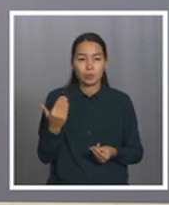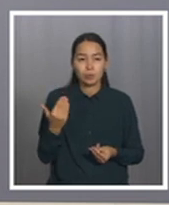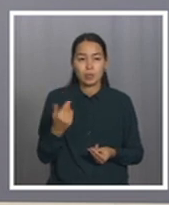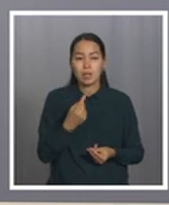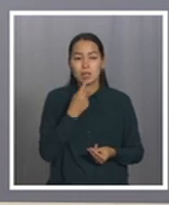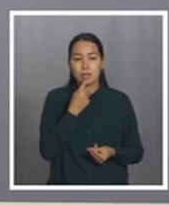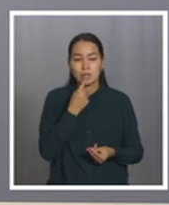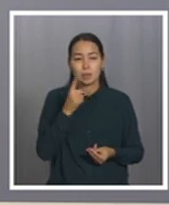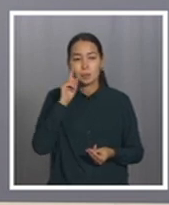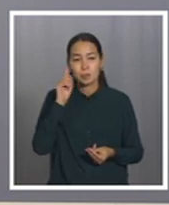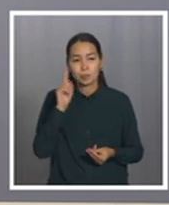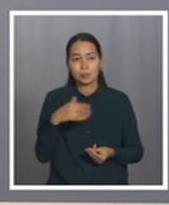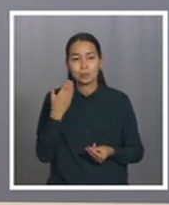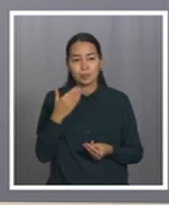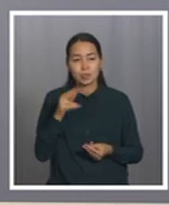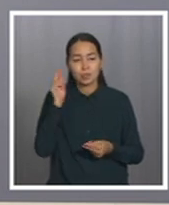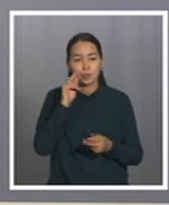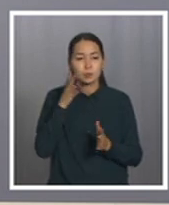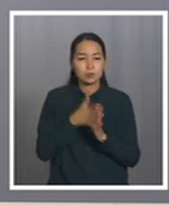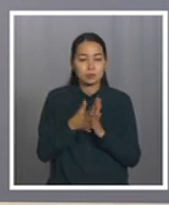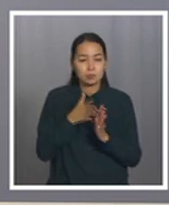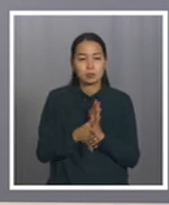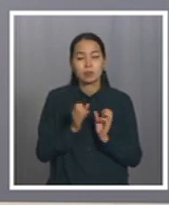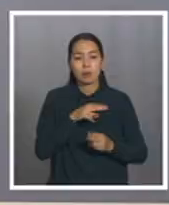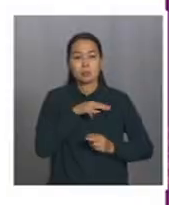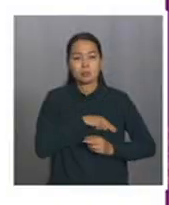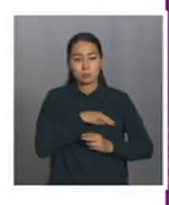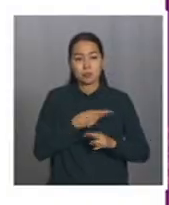біліміне сіңірген еңбегі жайлы айтатын боламыз.